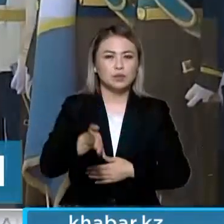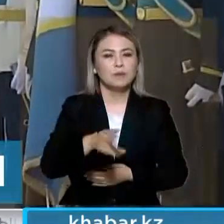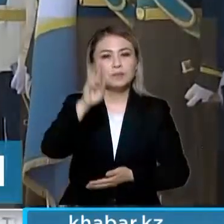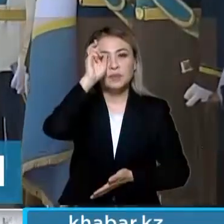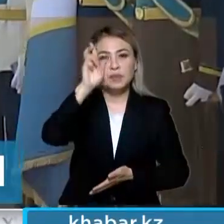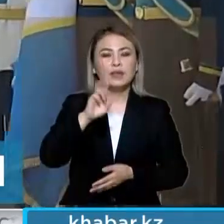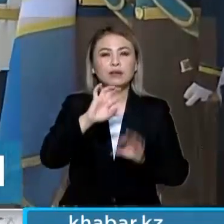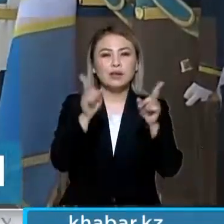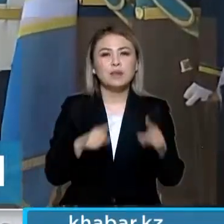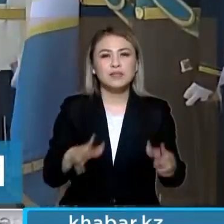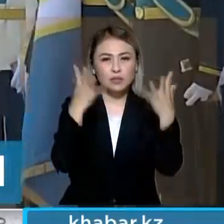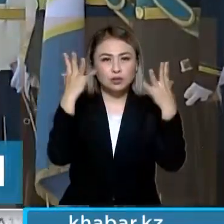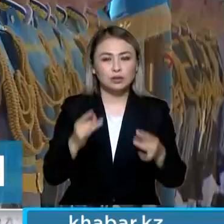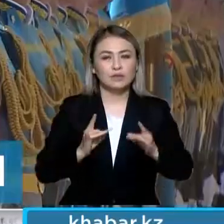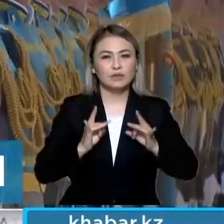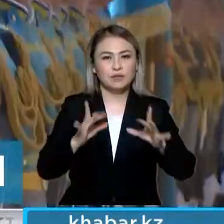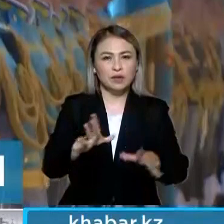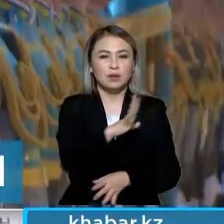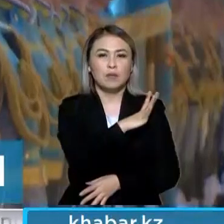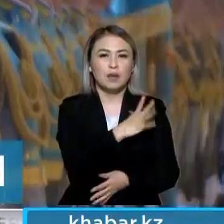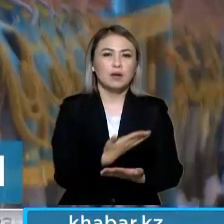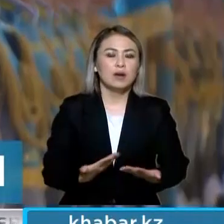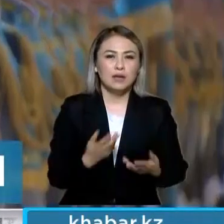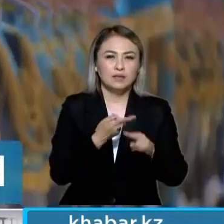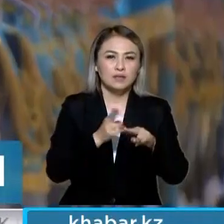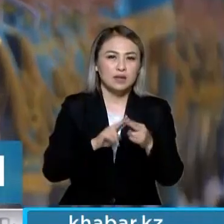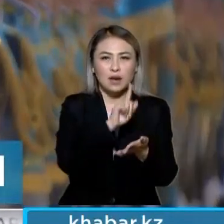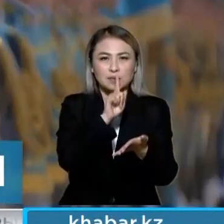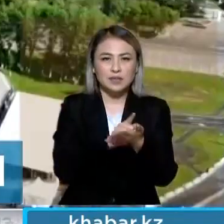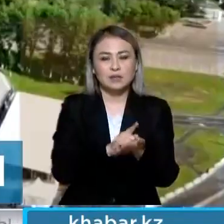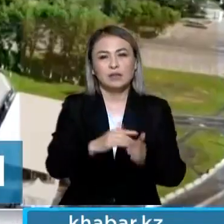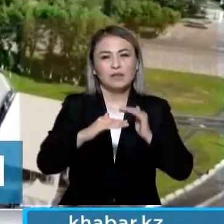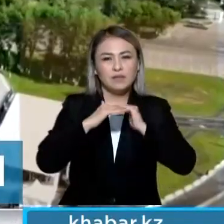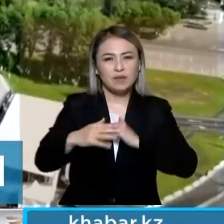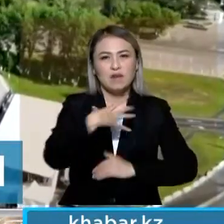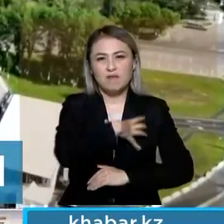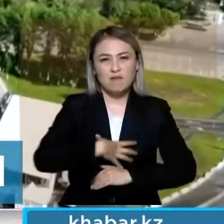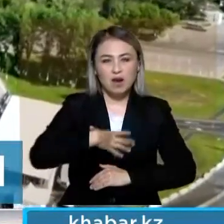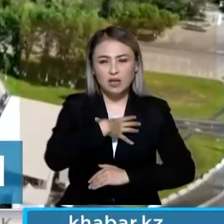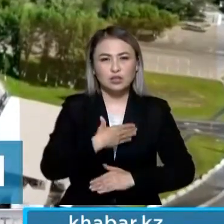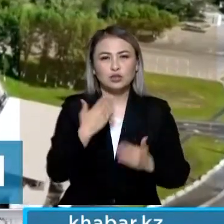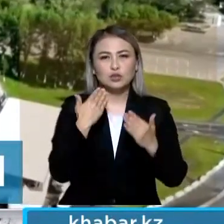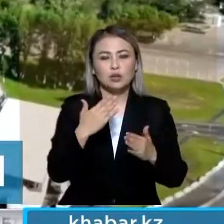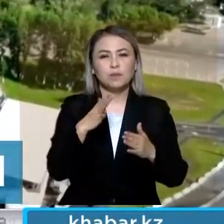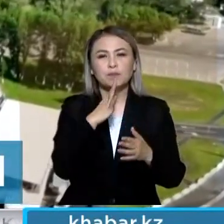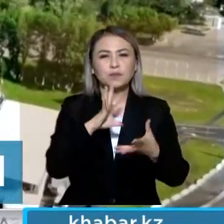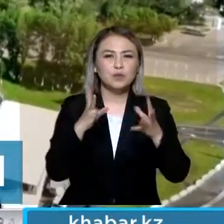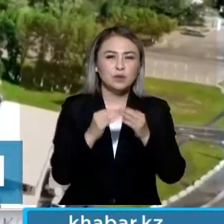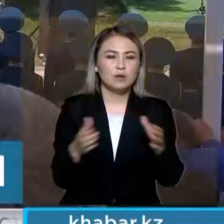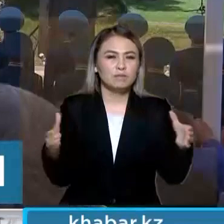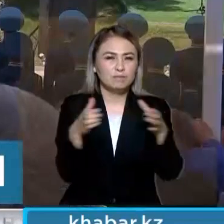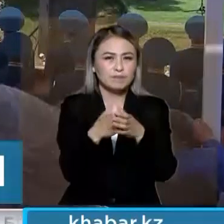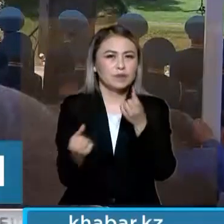Мемлекеттік рәміздер күні Қазақстан халқын ұйыстыратын мерекенің бірі болуы тиіс. Сын сағатта елдіктің басты нышанының аясында жұдырықтай жұмылу